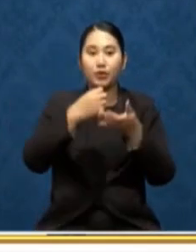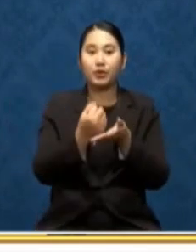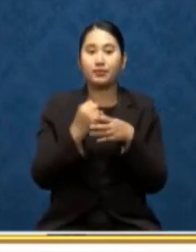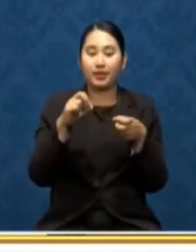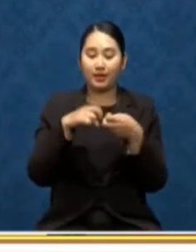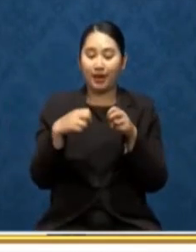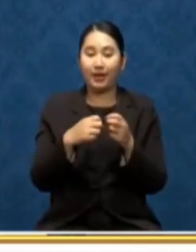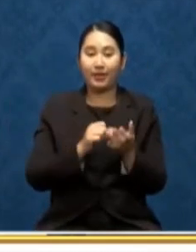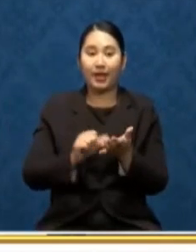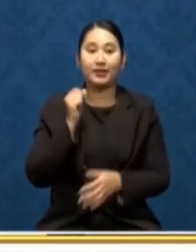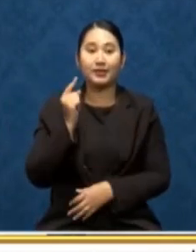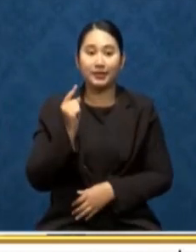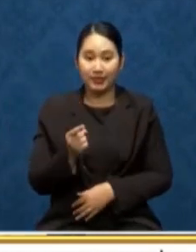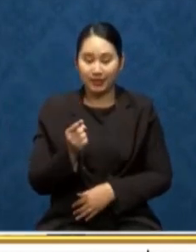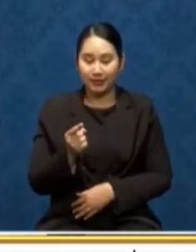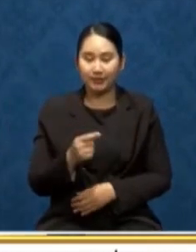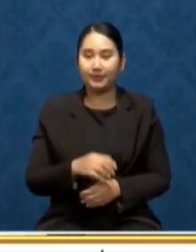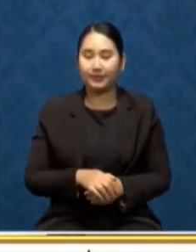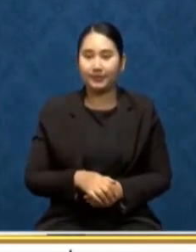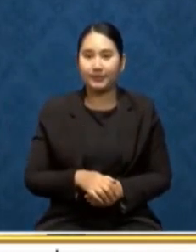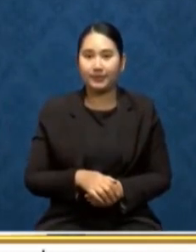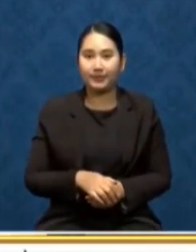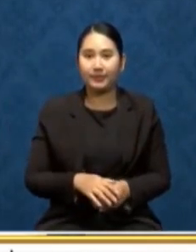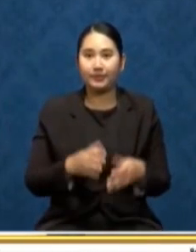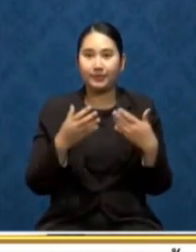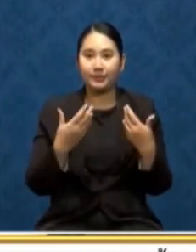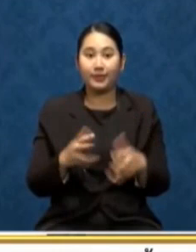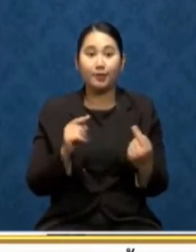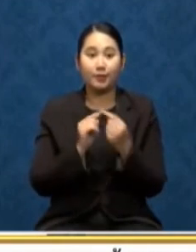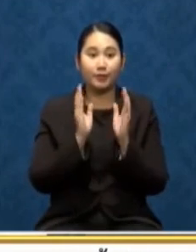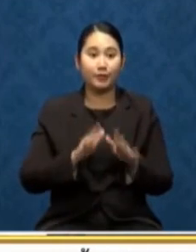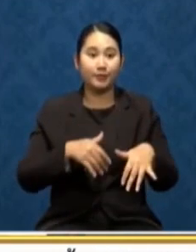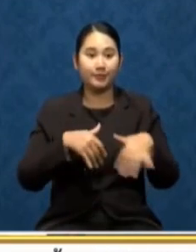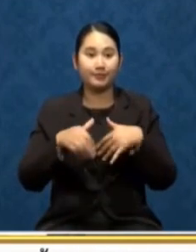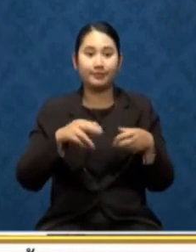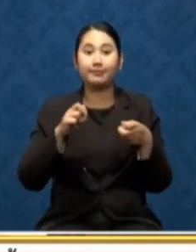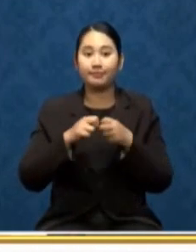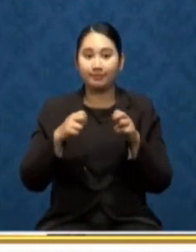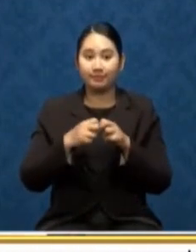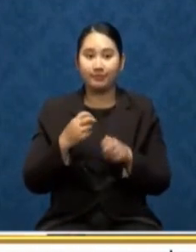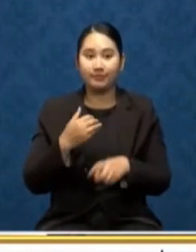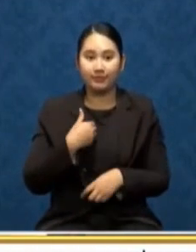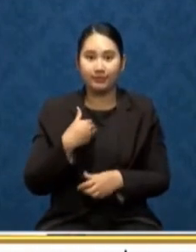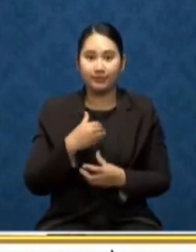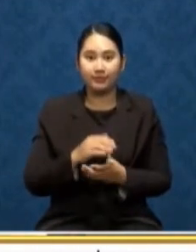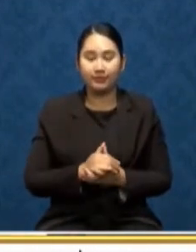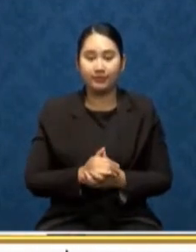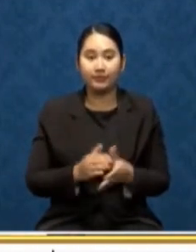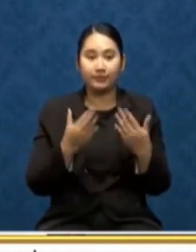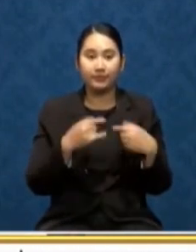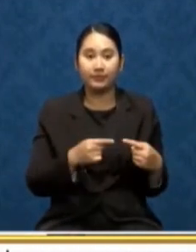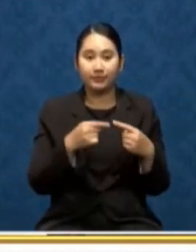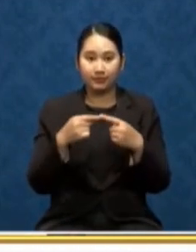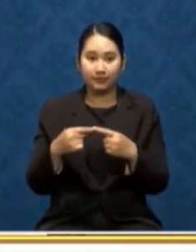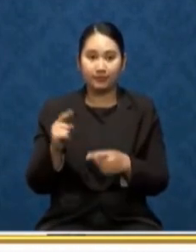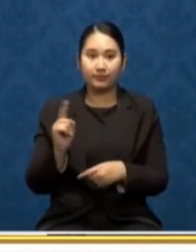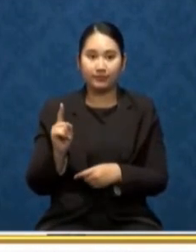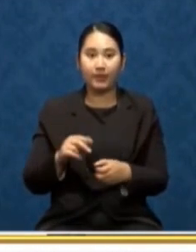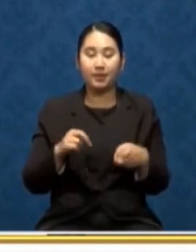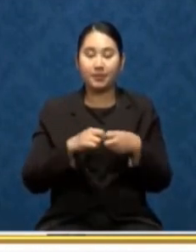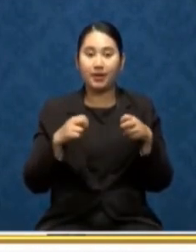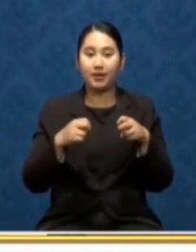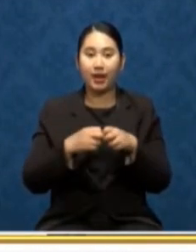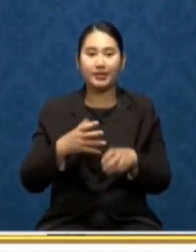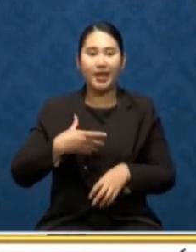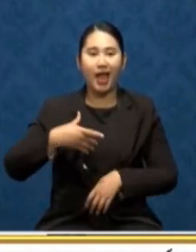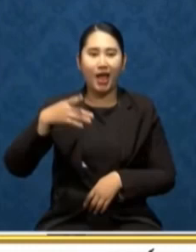าเรื่องนี้อย่างจริงจังชัดเจนก่อนที่รัฐและประชาชนจะเดือดร้อนไปมากกว่านี้ค่ะเรื่องต่อมาค่ะเป็นเรื่องอุปสรรค